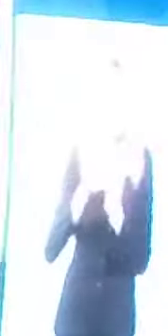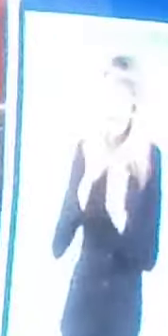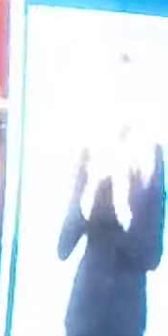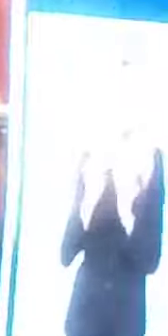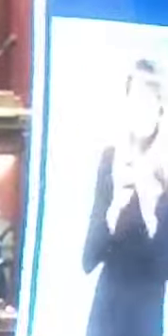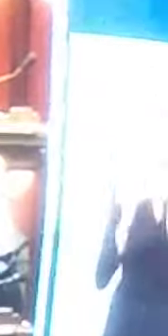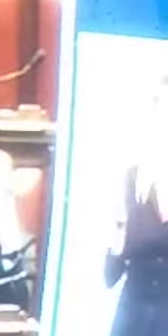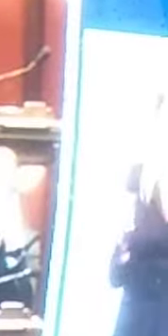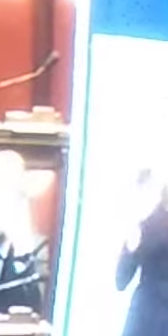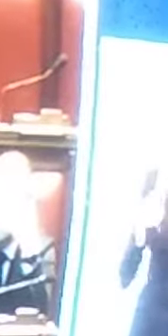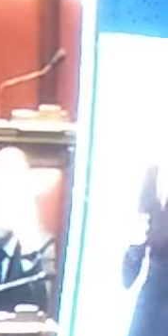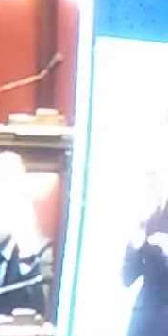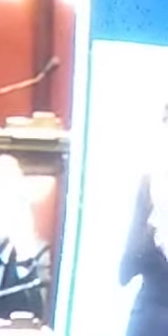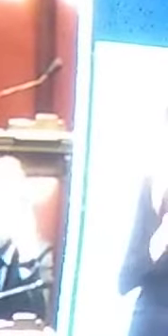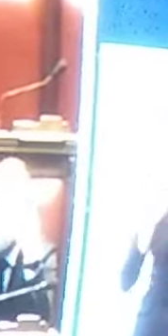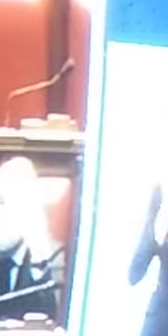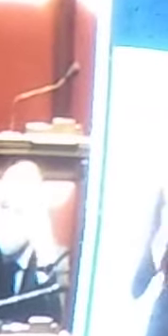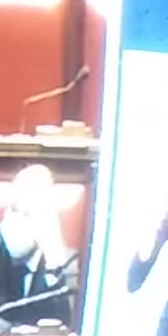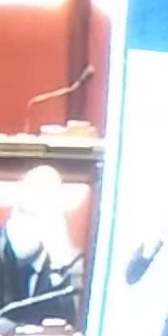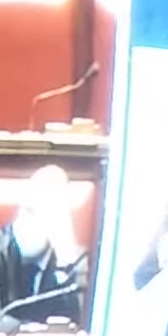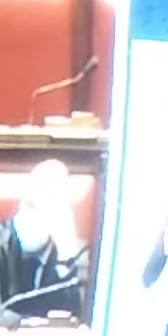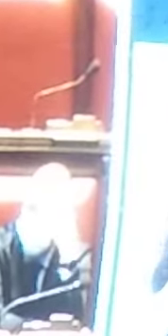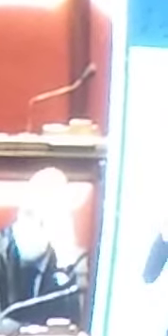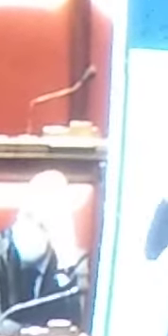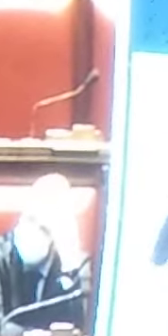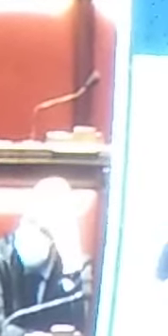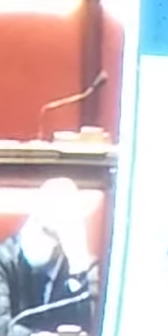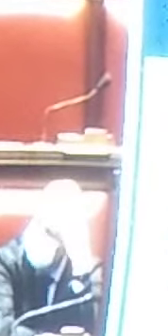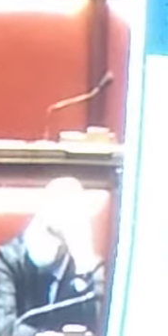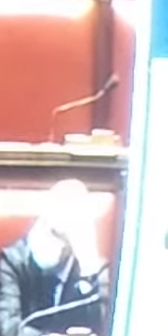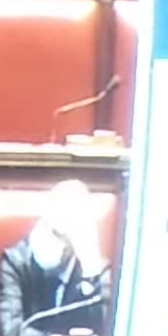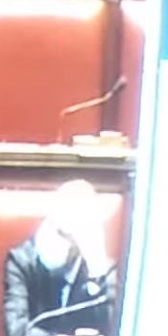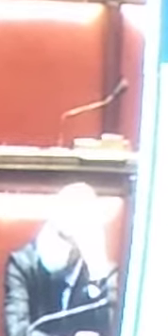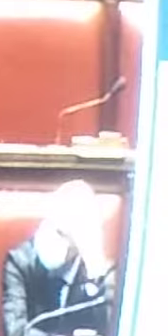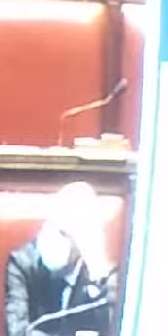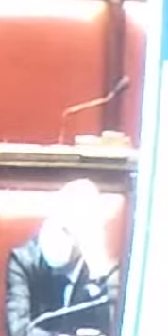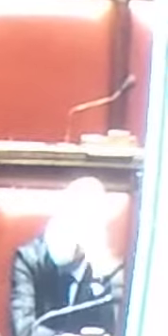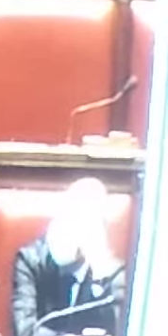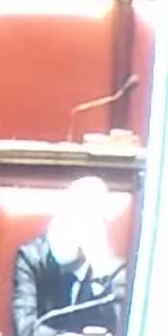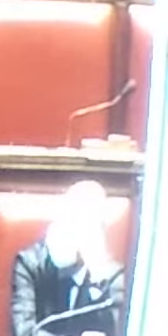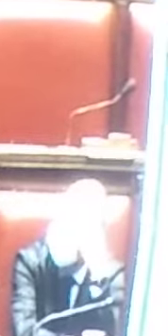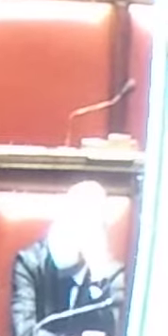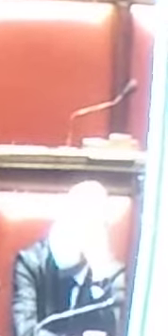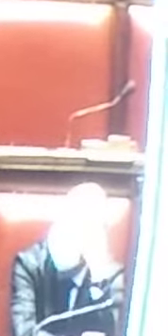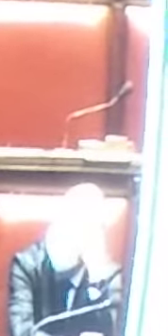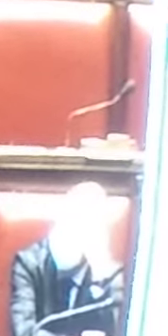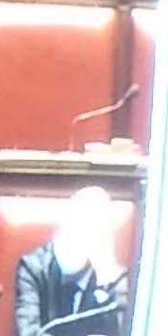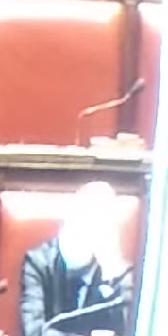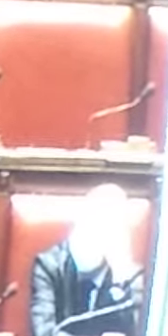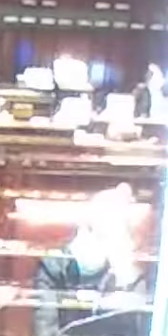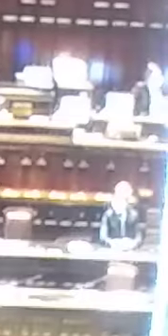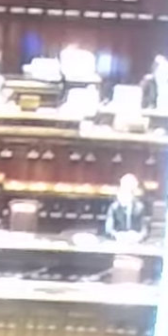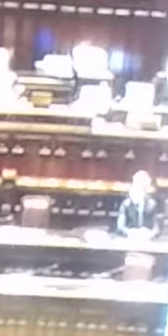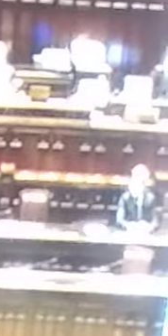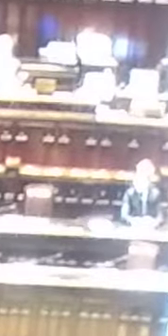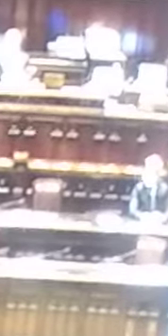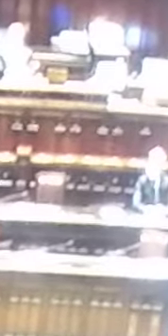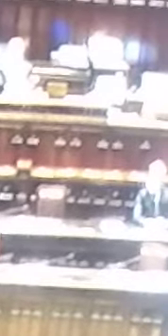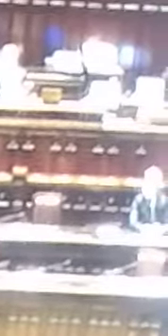dei prestiti che la troica delle banche europee private che governano